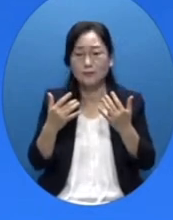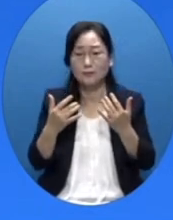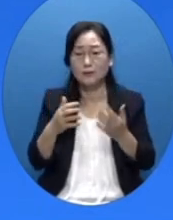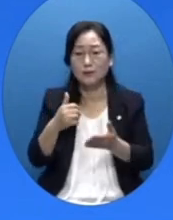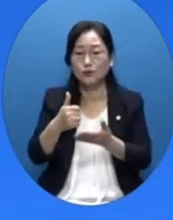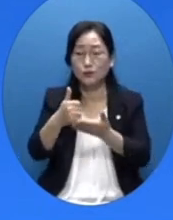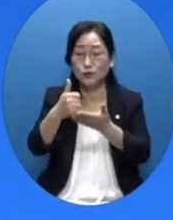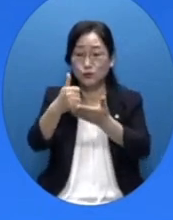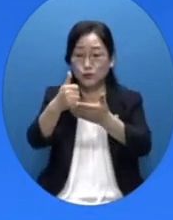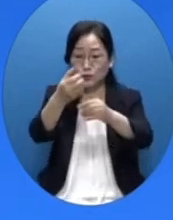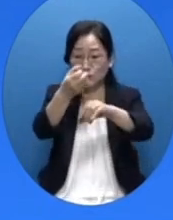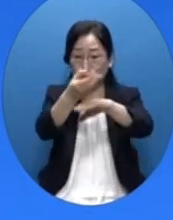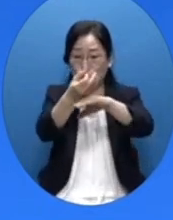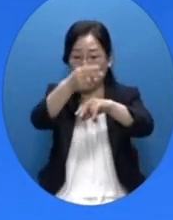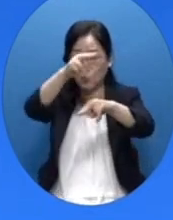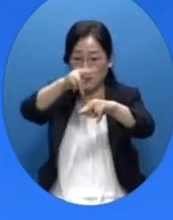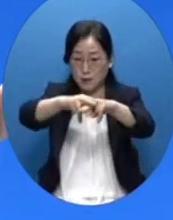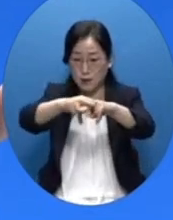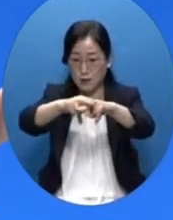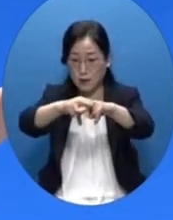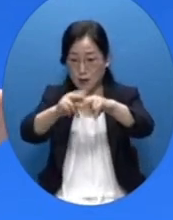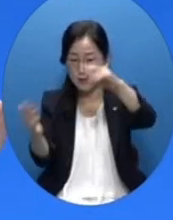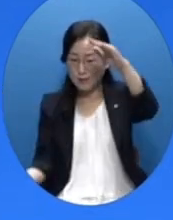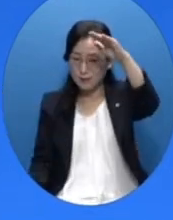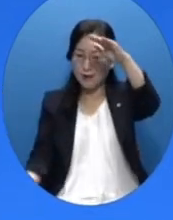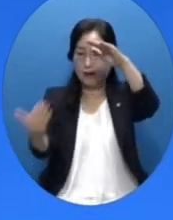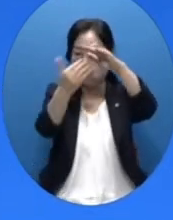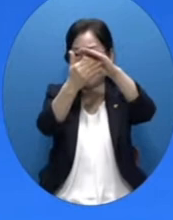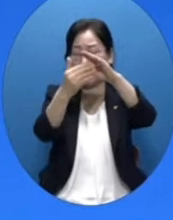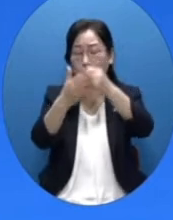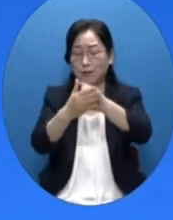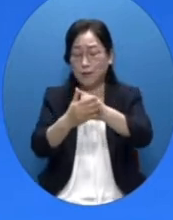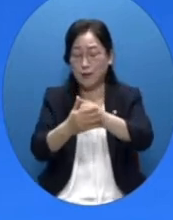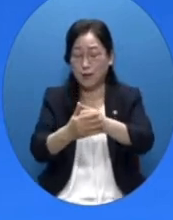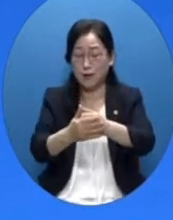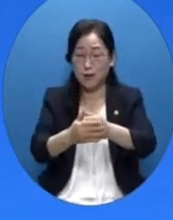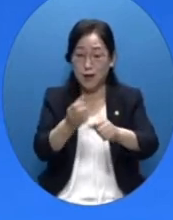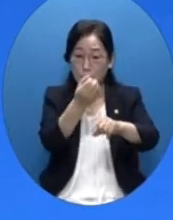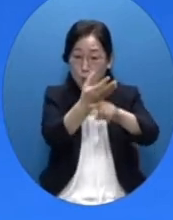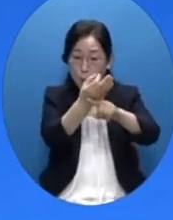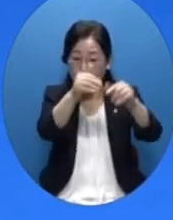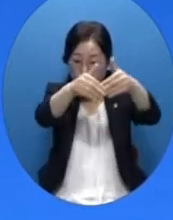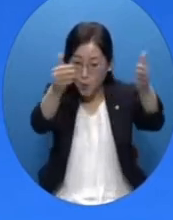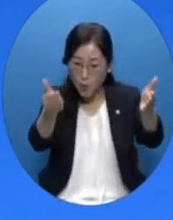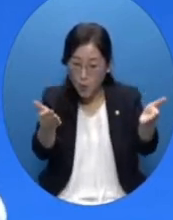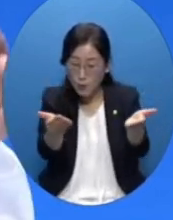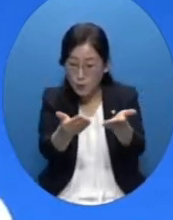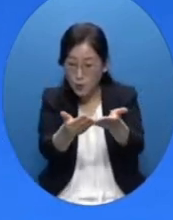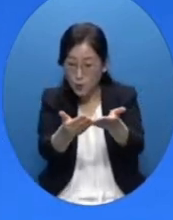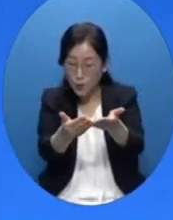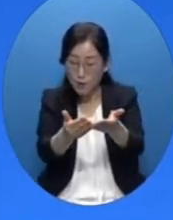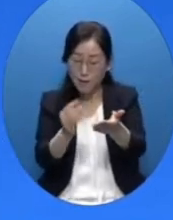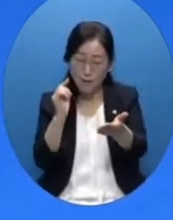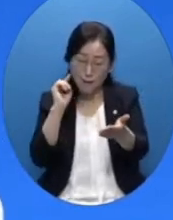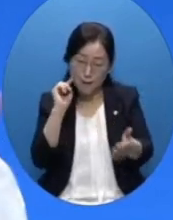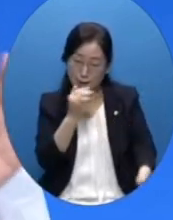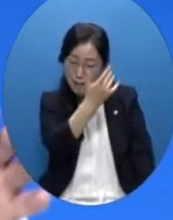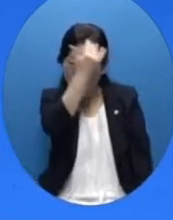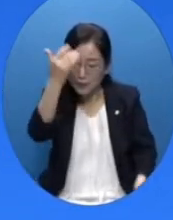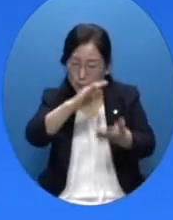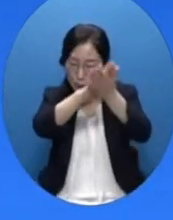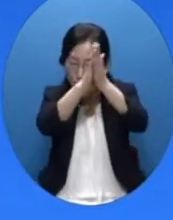주님의 보좌에 상 달 되어서 주님의 부자 표는 보석함 에 밤 다운 보수 들로 알 날이 다